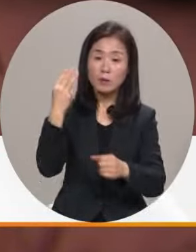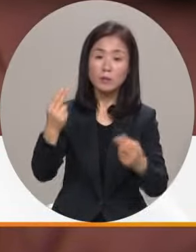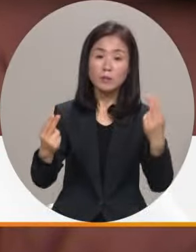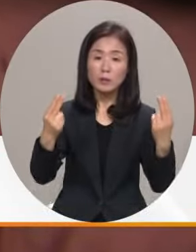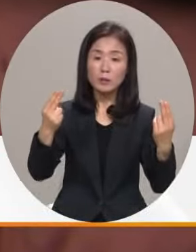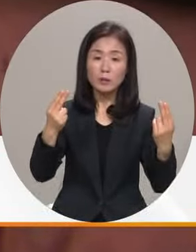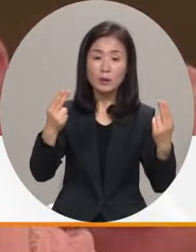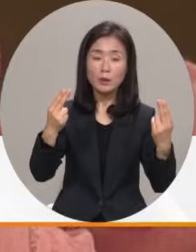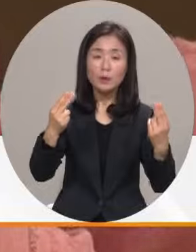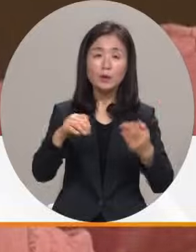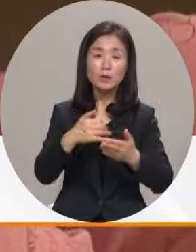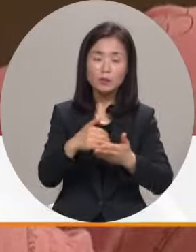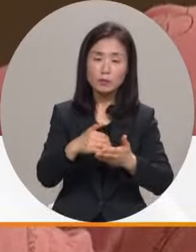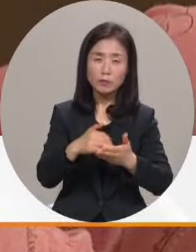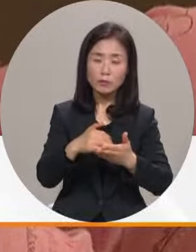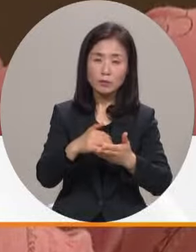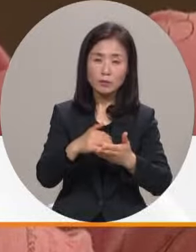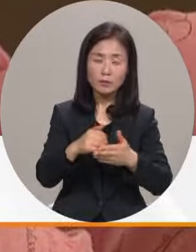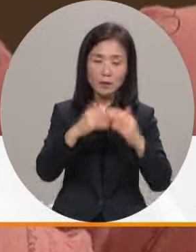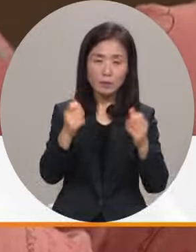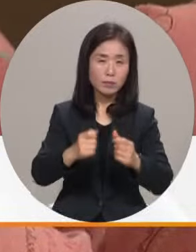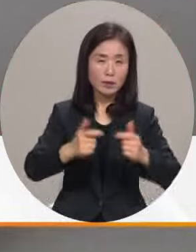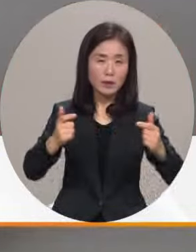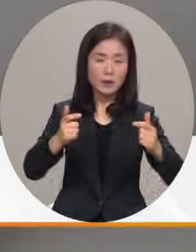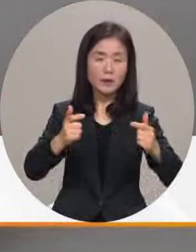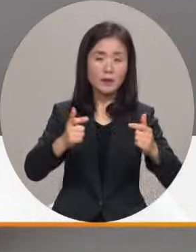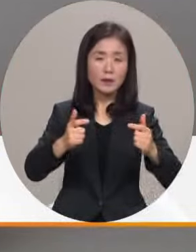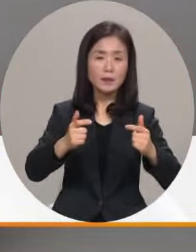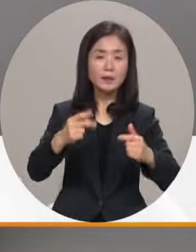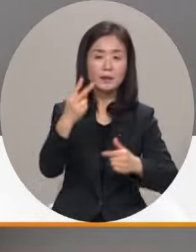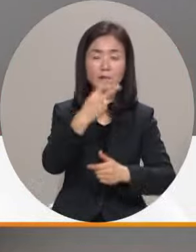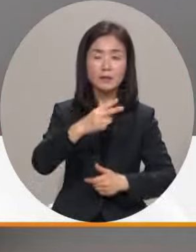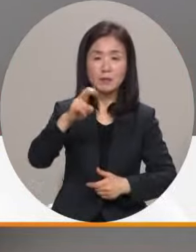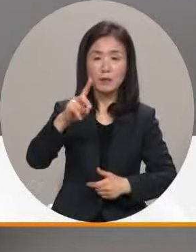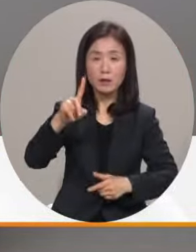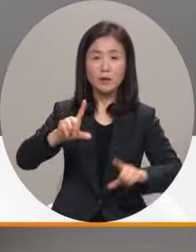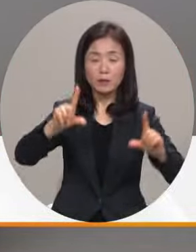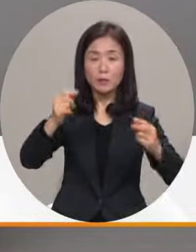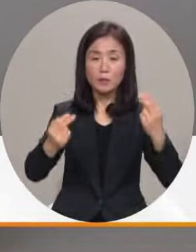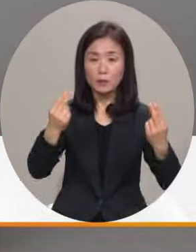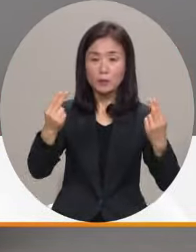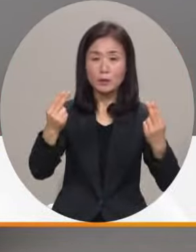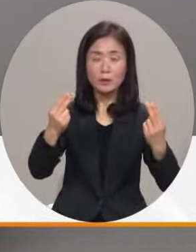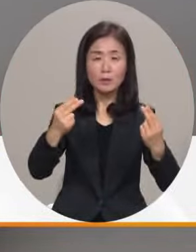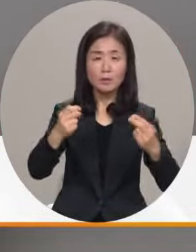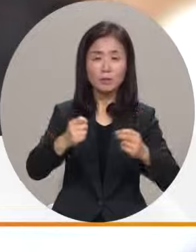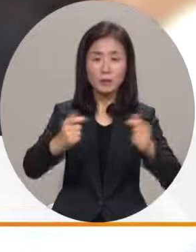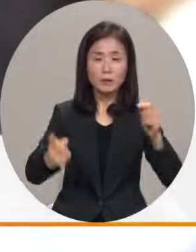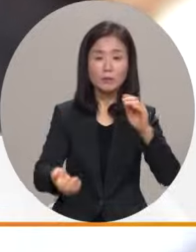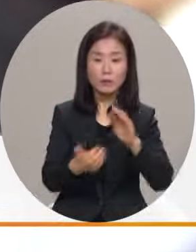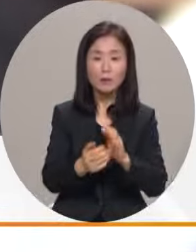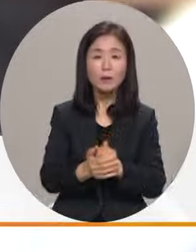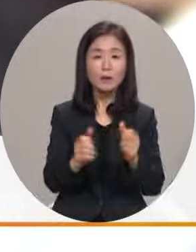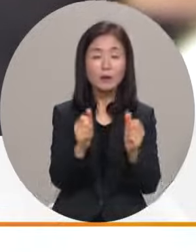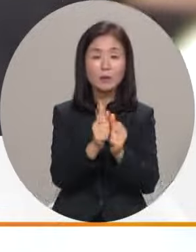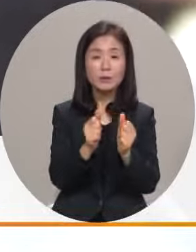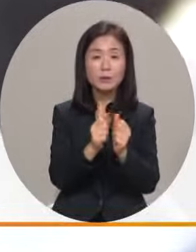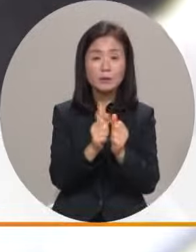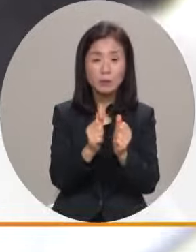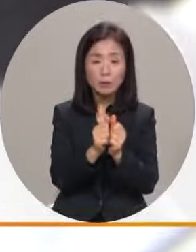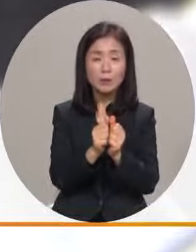증가폭 모두 2011년 이후 최고치를 기록했습니다 남성 유가지 자도 전년보다 28% 증가한 5